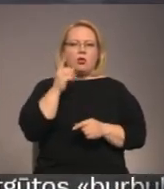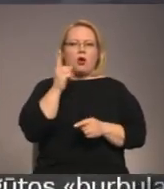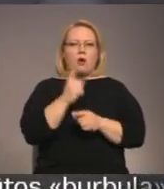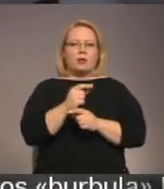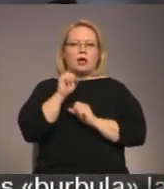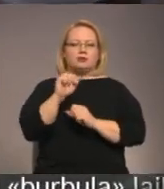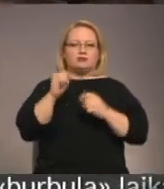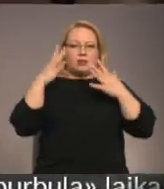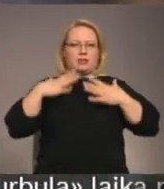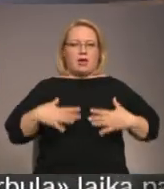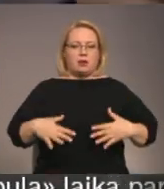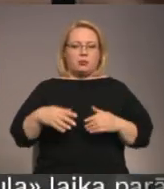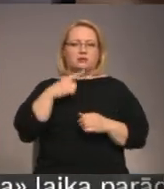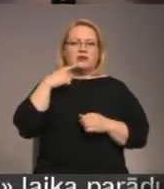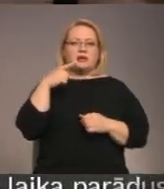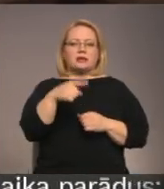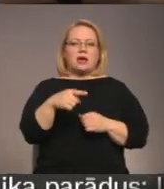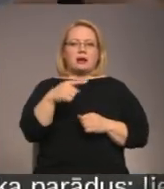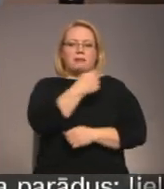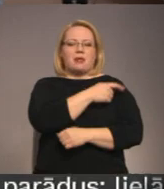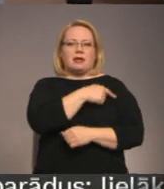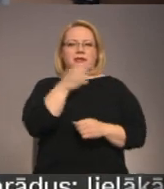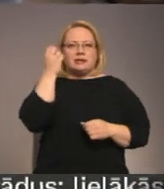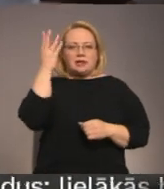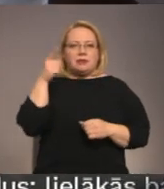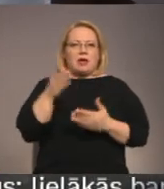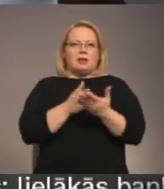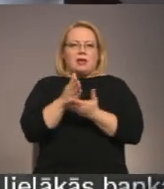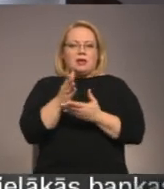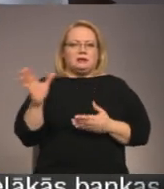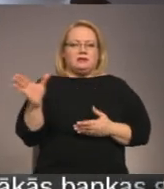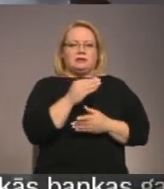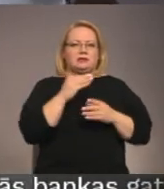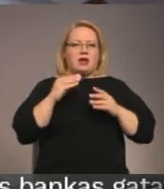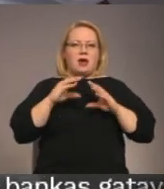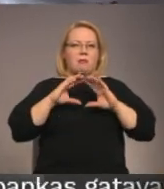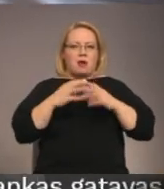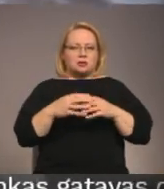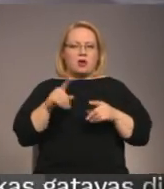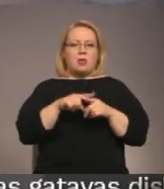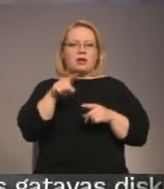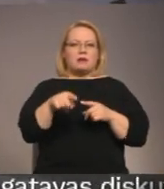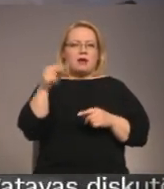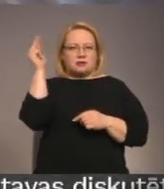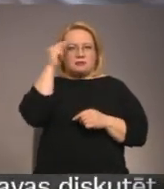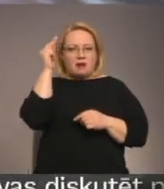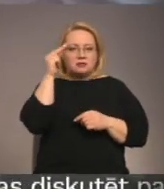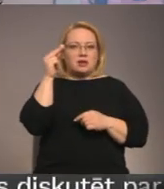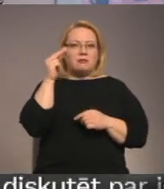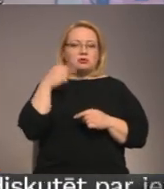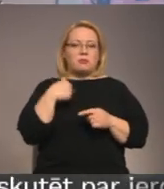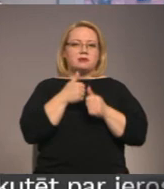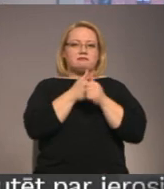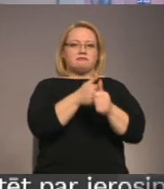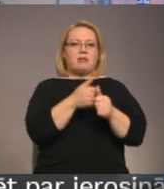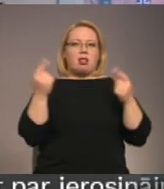aizsargtērpos. Simulācijā balstīt medicīnas izglītība ir tāda tendence, kas notiek visā pasaulē, un mēs arī Sredņu universitātē ejam līdzi laikam.